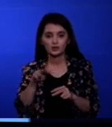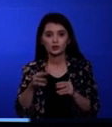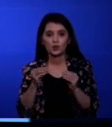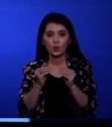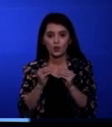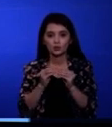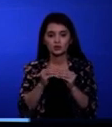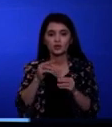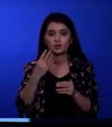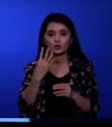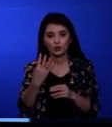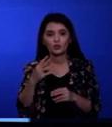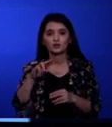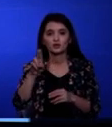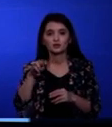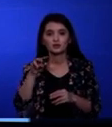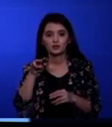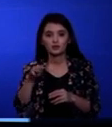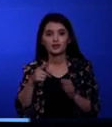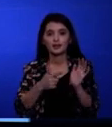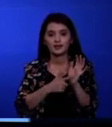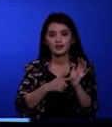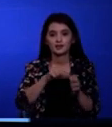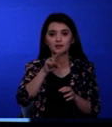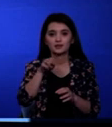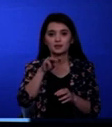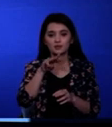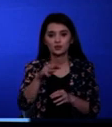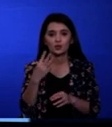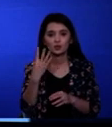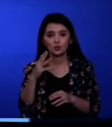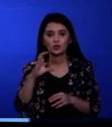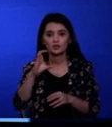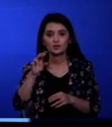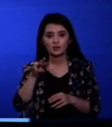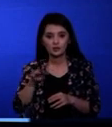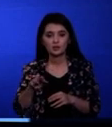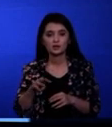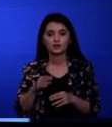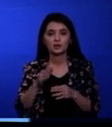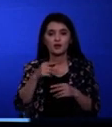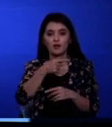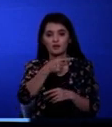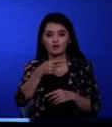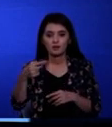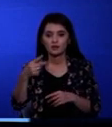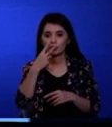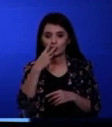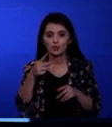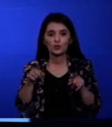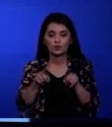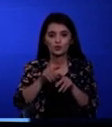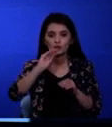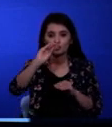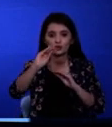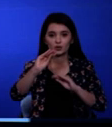undan 4 desimetr. 7 desimetr 4 santimetrimizni kasr ko'rinishida quyidagicha